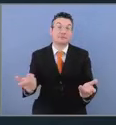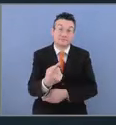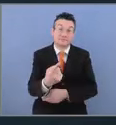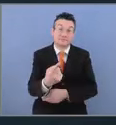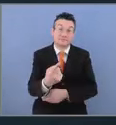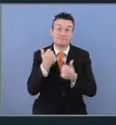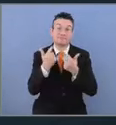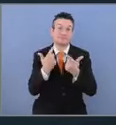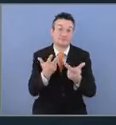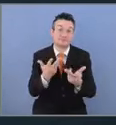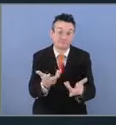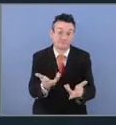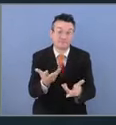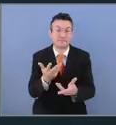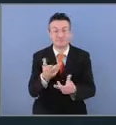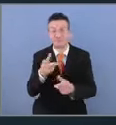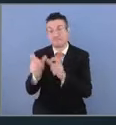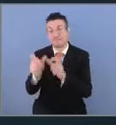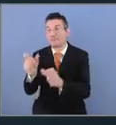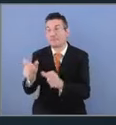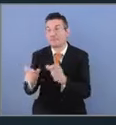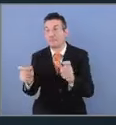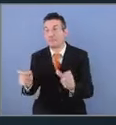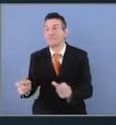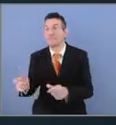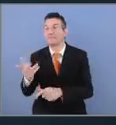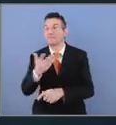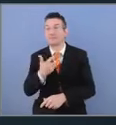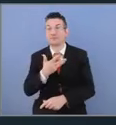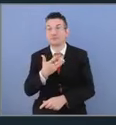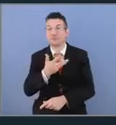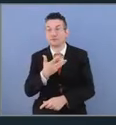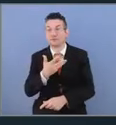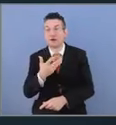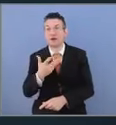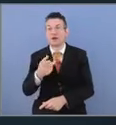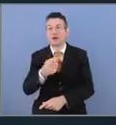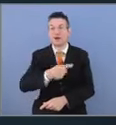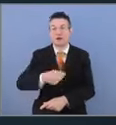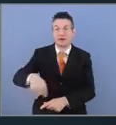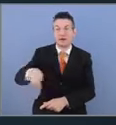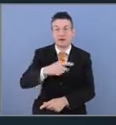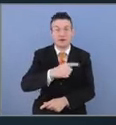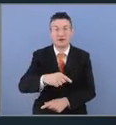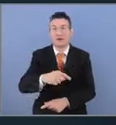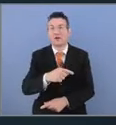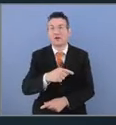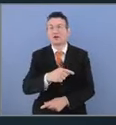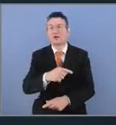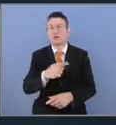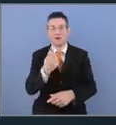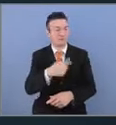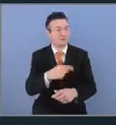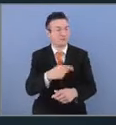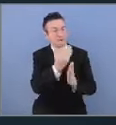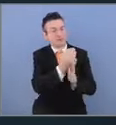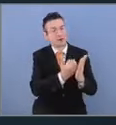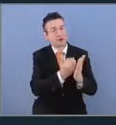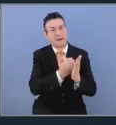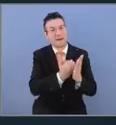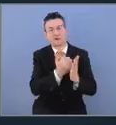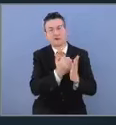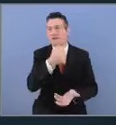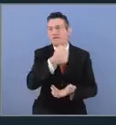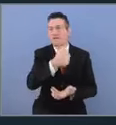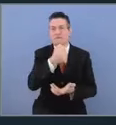consumatore guarda, anche dalla lettura di quello che poi riusciamo a sedimentare negli anni delle programmazioni dei nostri fondi, poi restituiscono